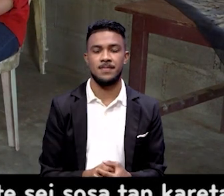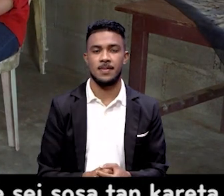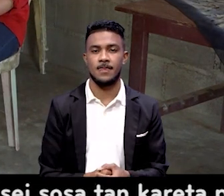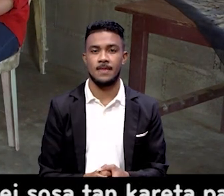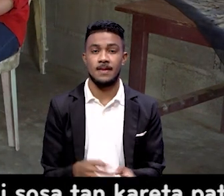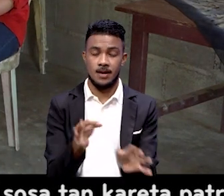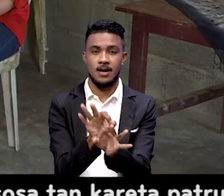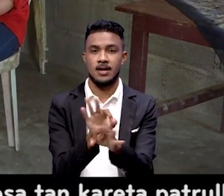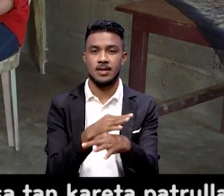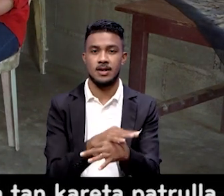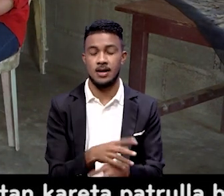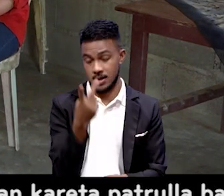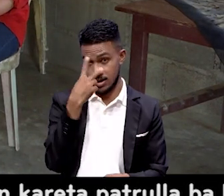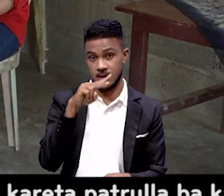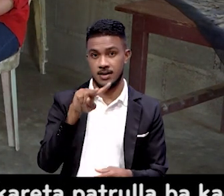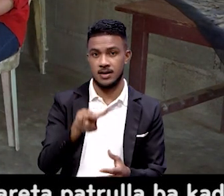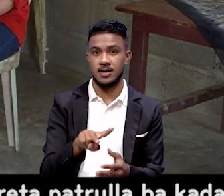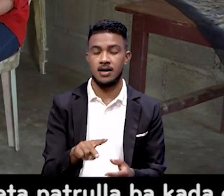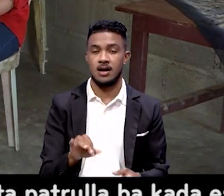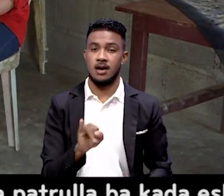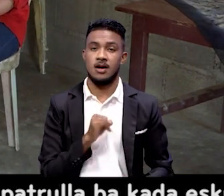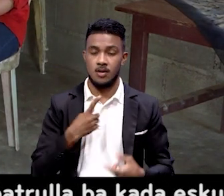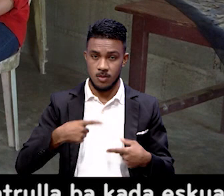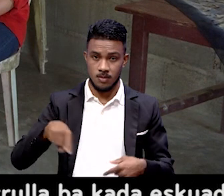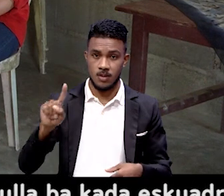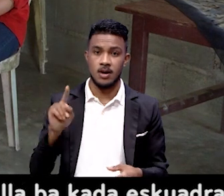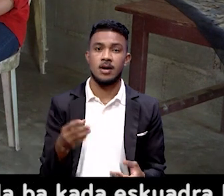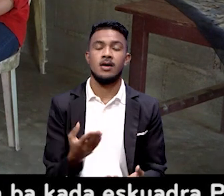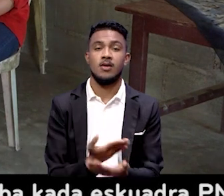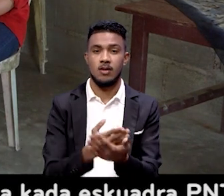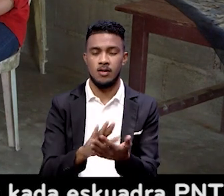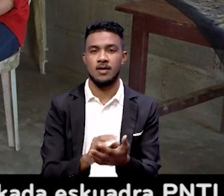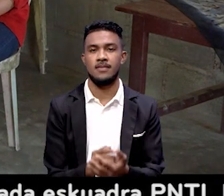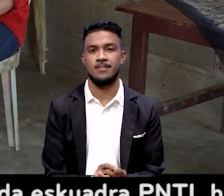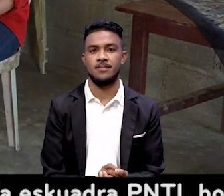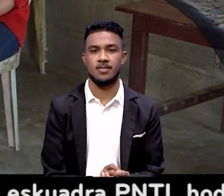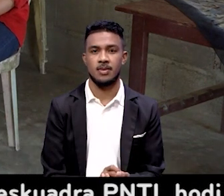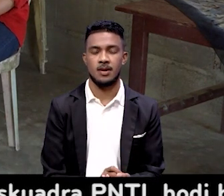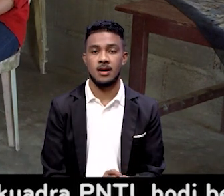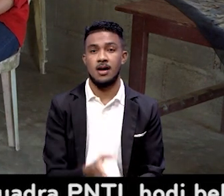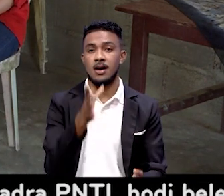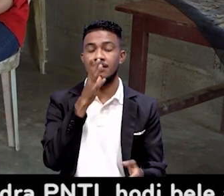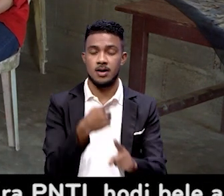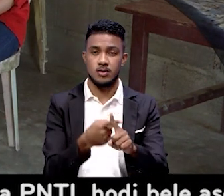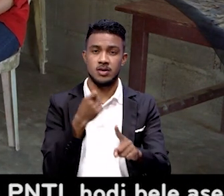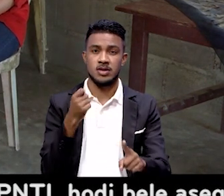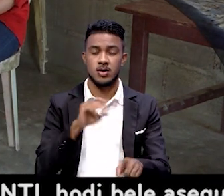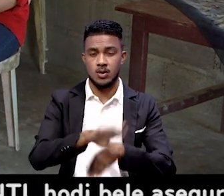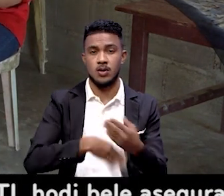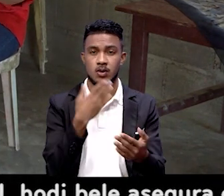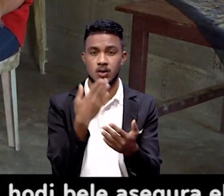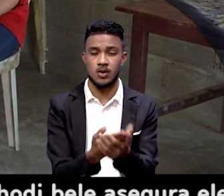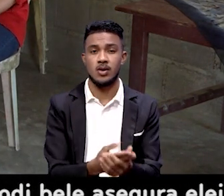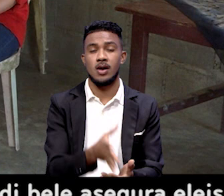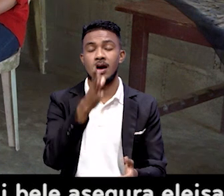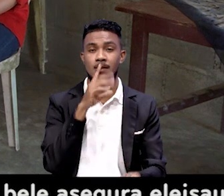hadian tia ni hare aku hola kali. Sing. Amahu si buat hutu serno yang mah kontene, muda